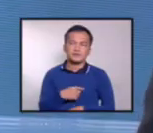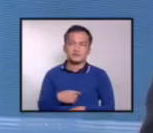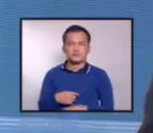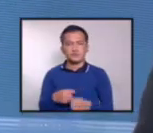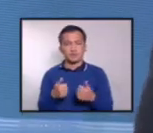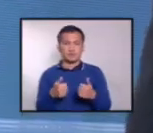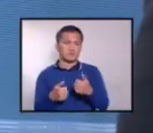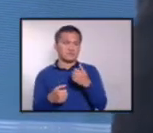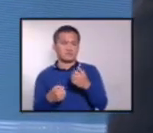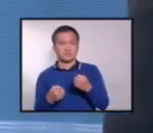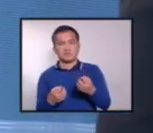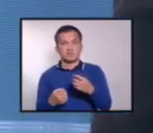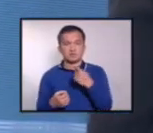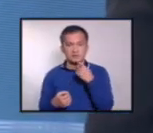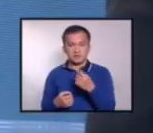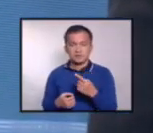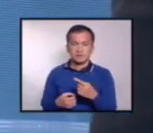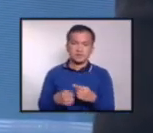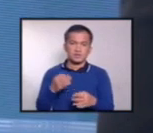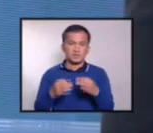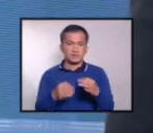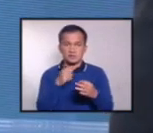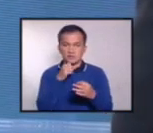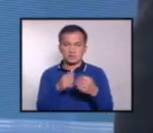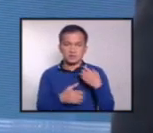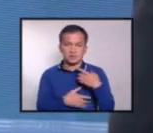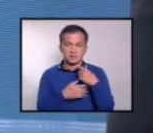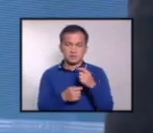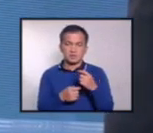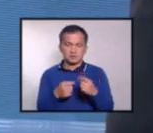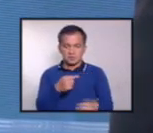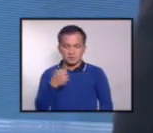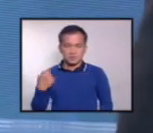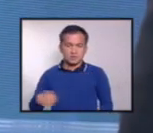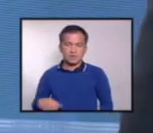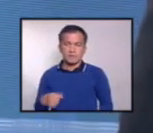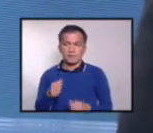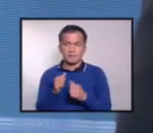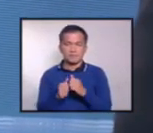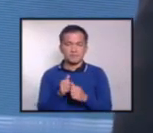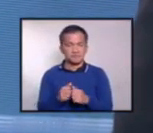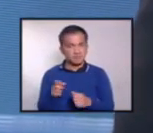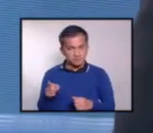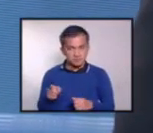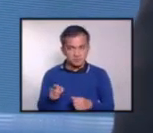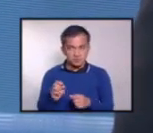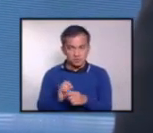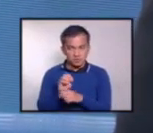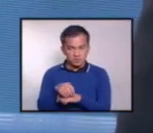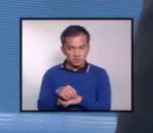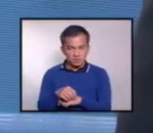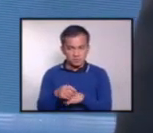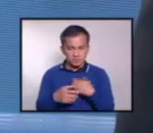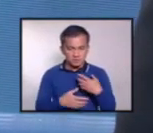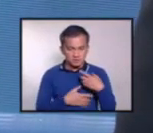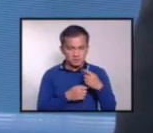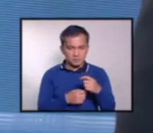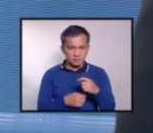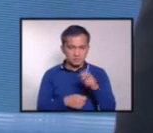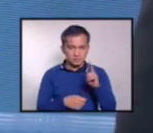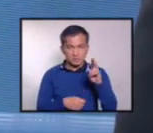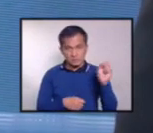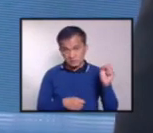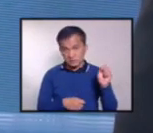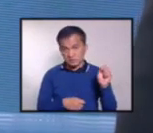rin nagsasabi na pag hindi ka nagtitiwala sa China, ibig sabihin ba nito, sobrang pagtiwala mo rin sa